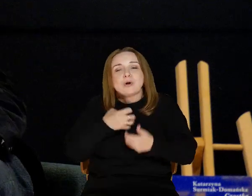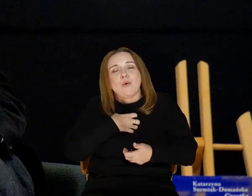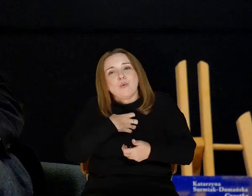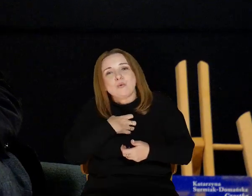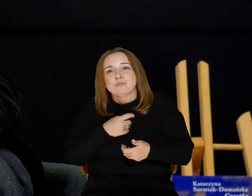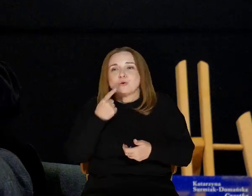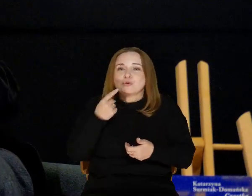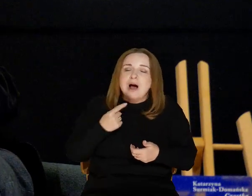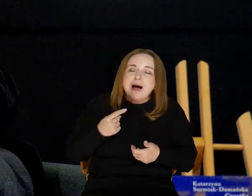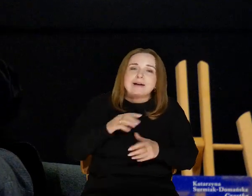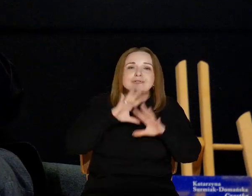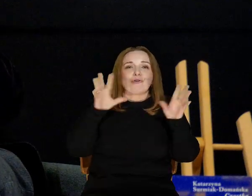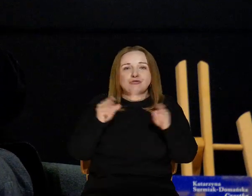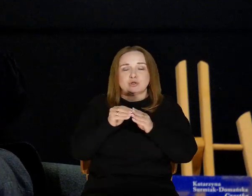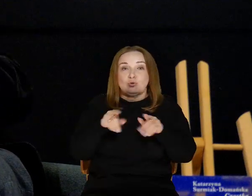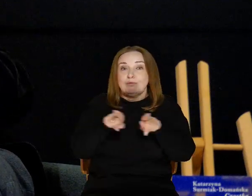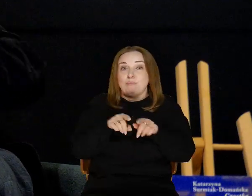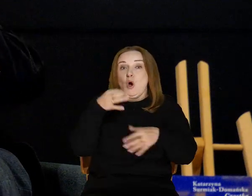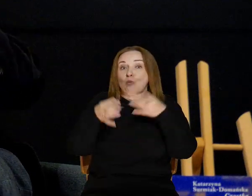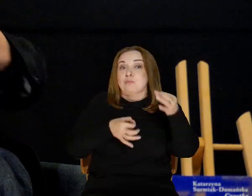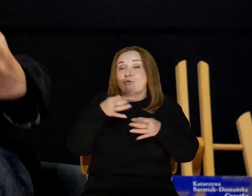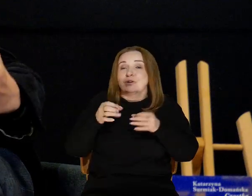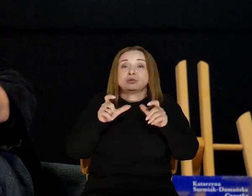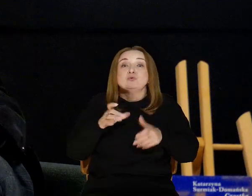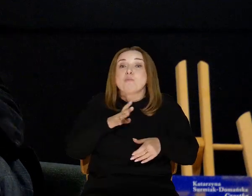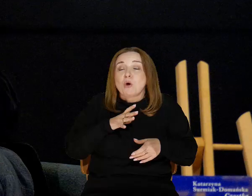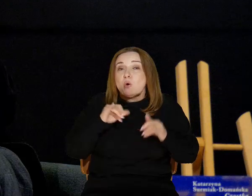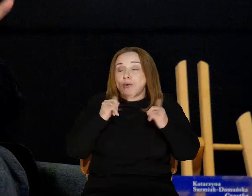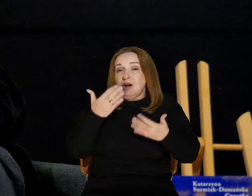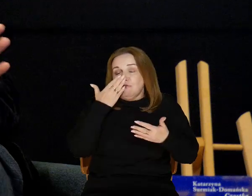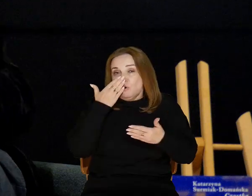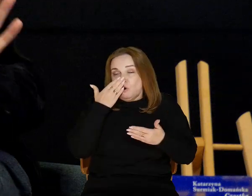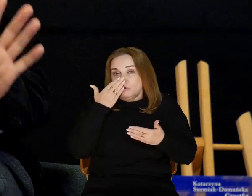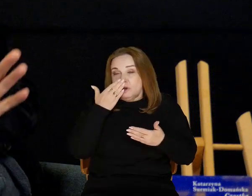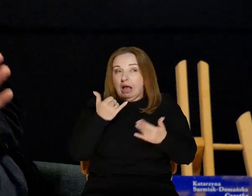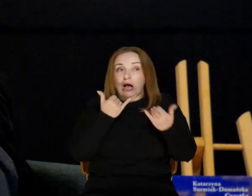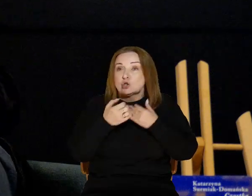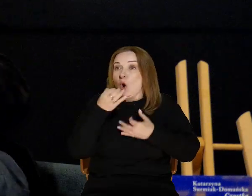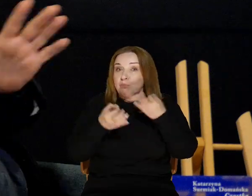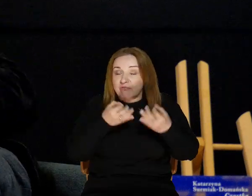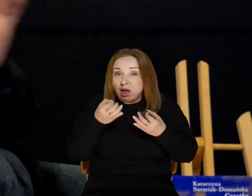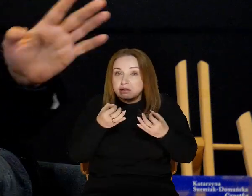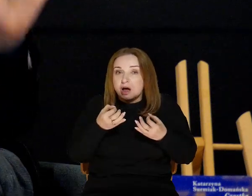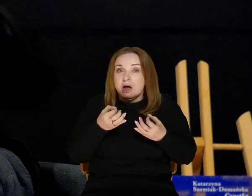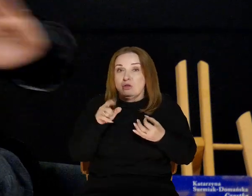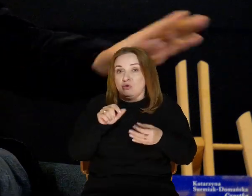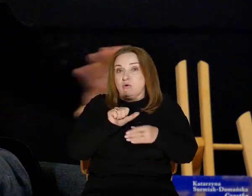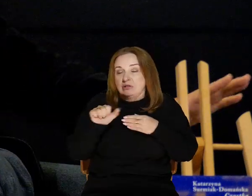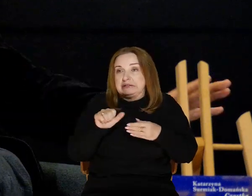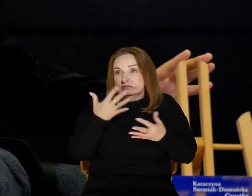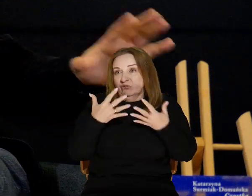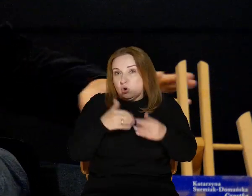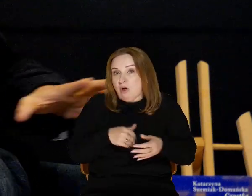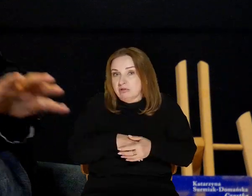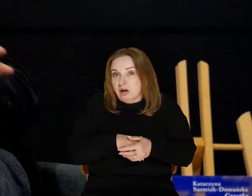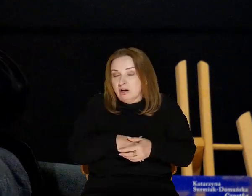humorystycznych historii albo opowiedzieć nam, jak oni próbowali sobie radzić, jeżeli w ogóle próbują, jeżeli mówią w ogóle o tym, bo w większości, nie wiem, żydowskich rodzin się w ogóle o tym nie